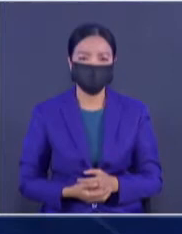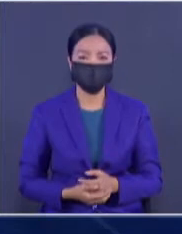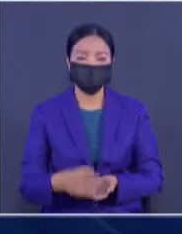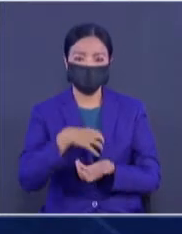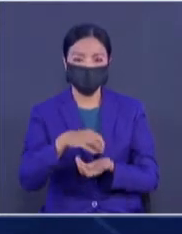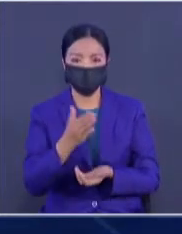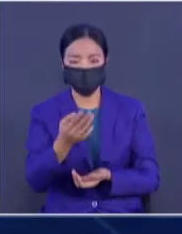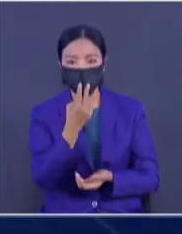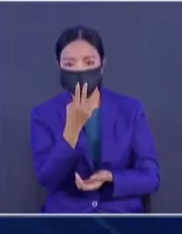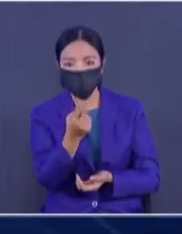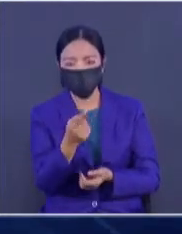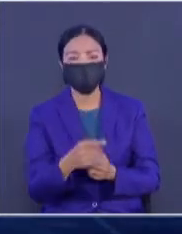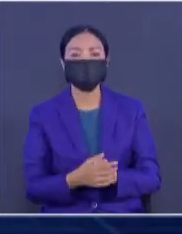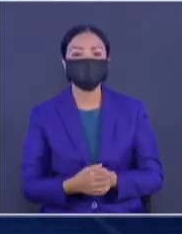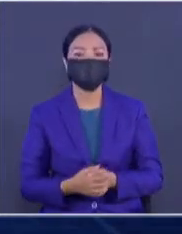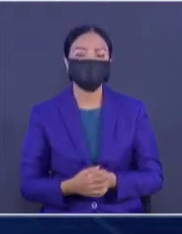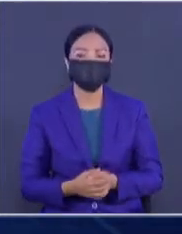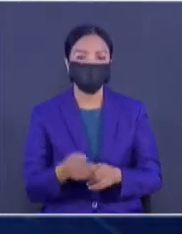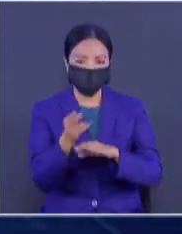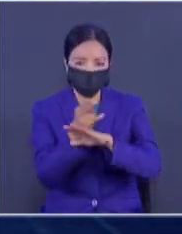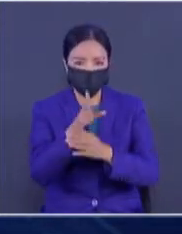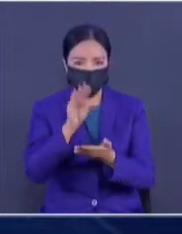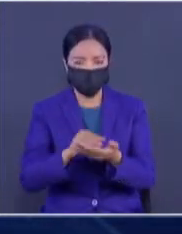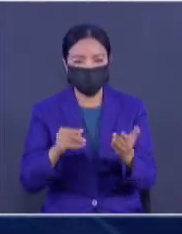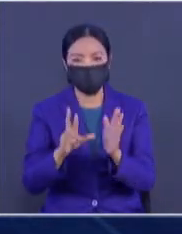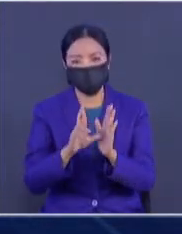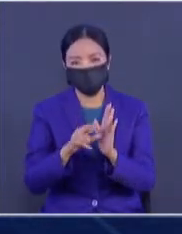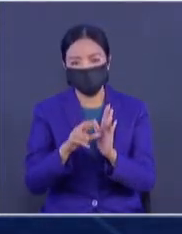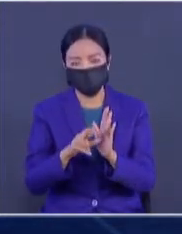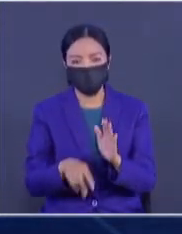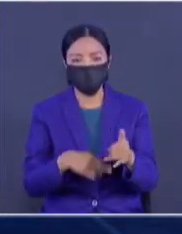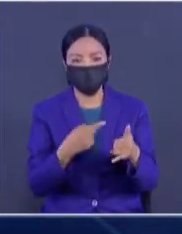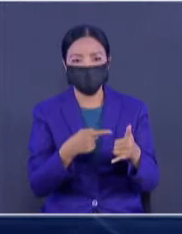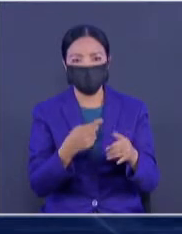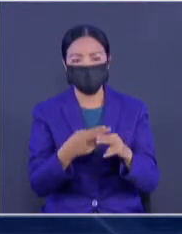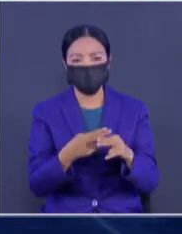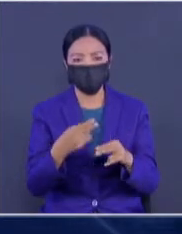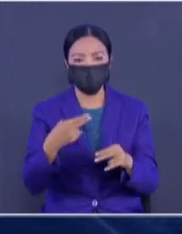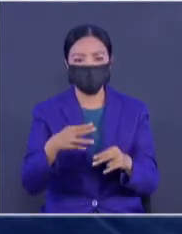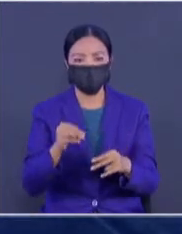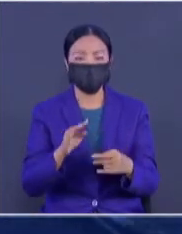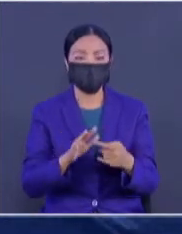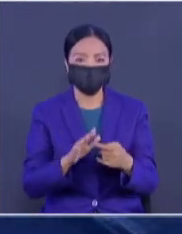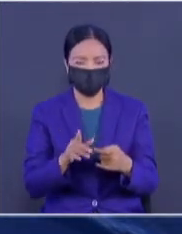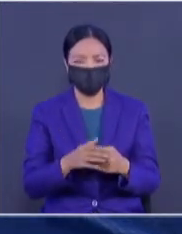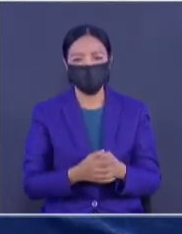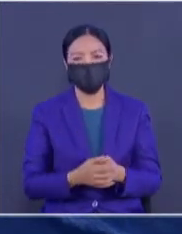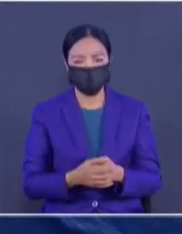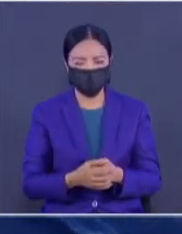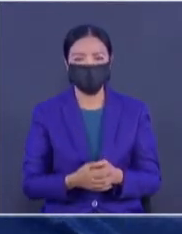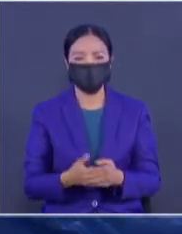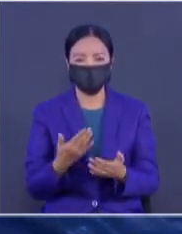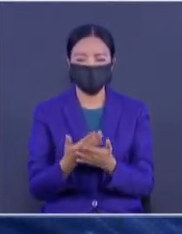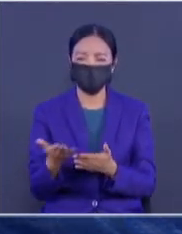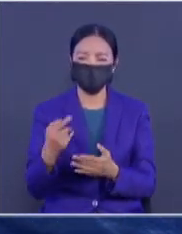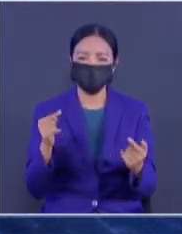น่อยที่คุณผู้ชมเห็นตรงนี้นะคะเป็นคลิปจาก TikTok นะคะจากคุณหมูแอมมี่เนี่ยโพสต์คลิปค่ะเขาบอกว่าเป็นด่านเก็บเงินมอเ